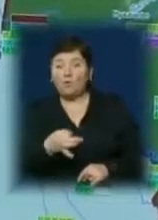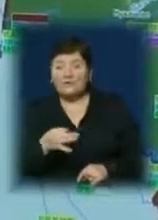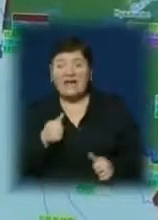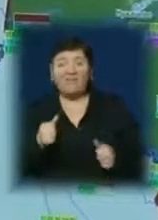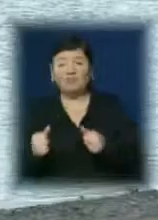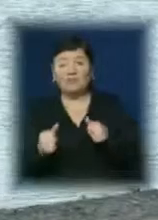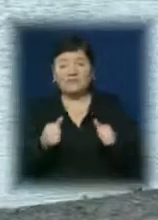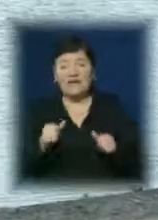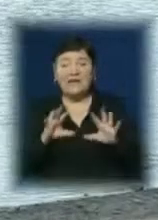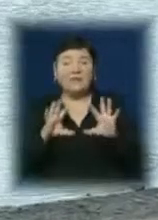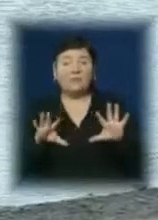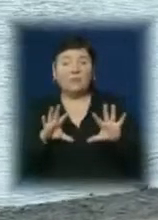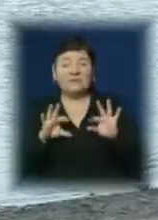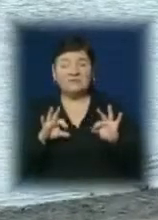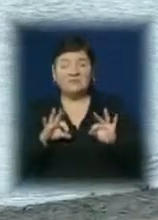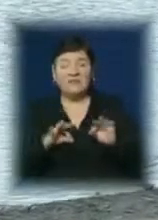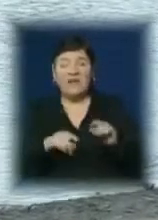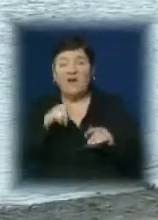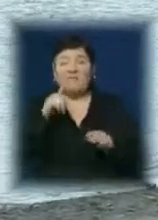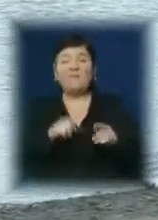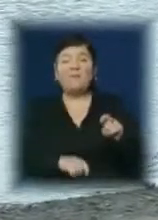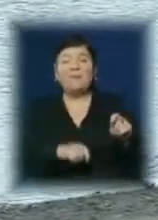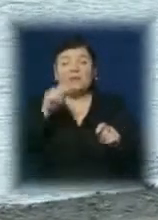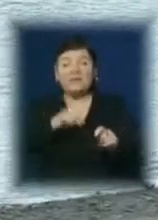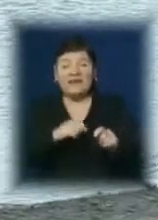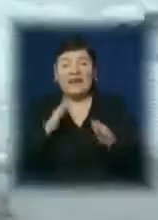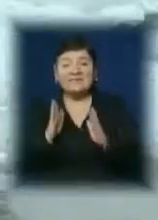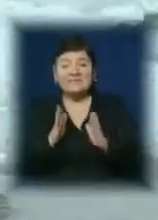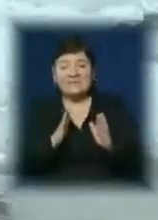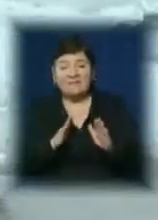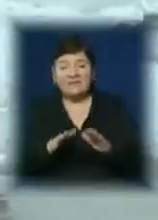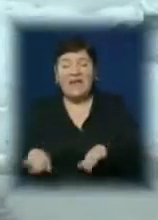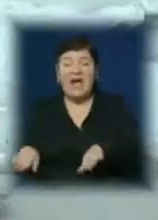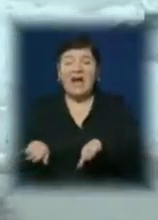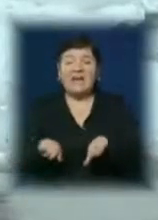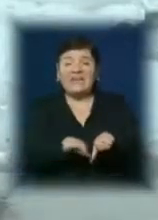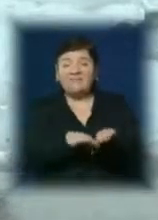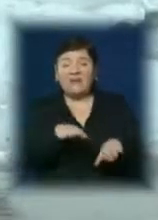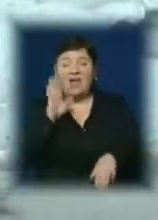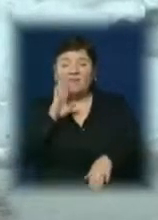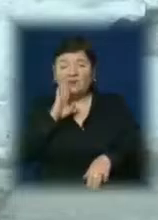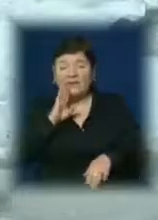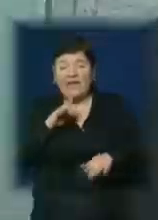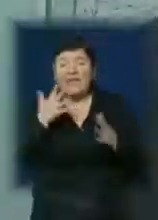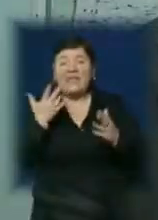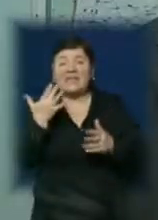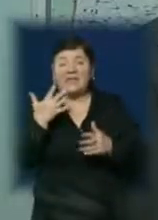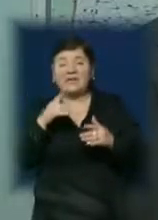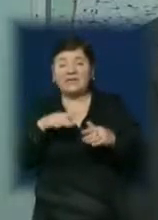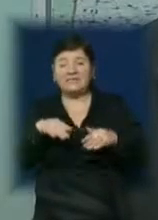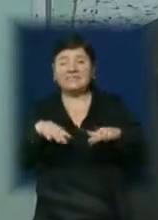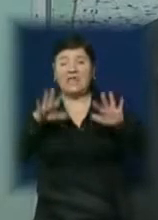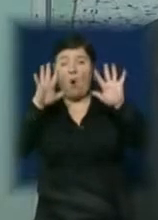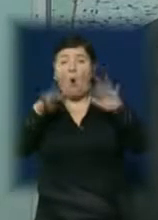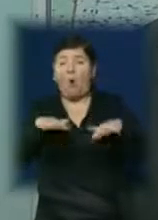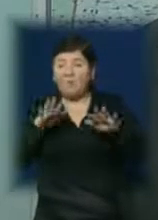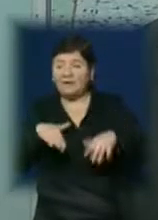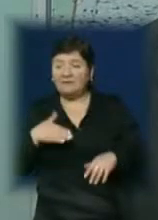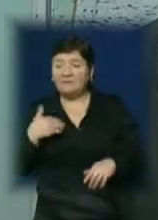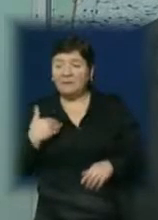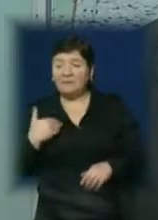Исключать, что где-то выпадет больше, мы не можем. В принципе, прошлая паводковая ситуация, мы тоже так вот рассчитывали,